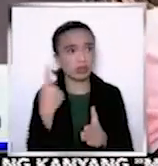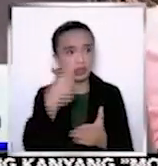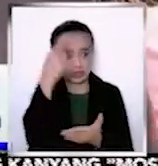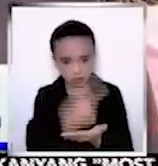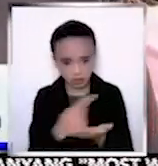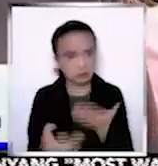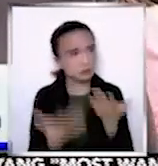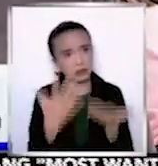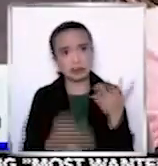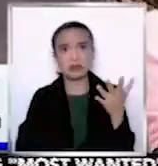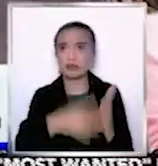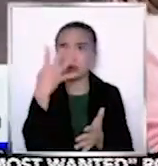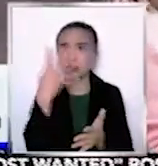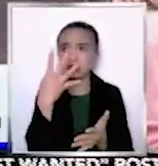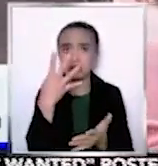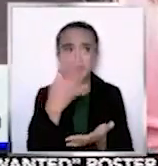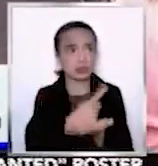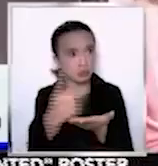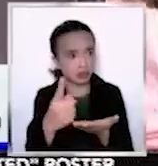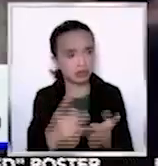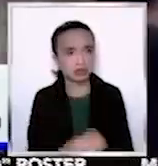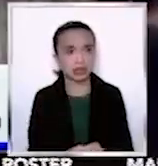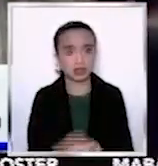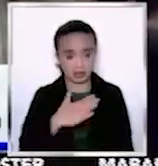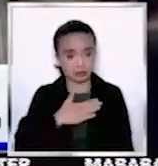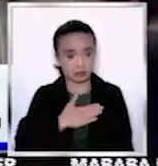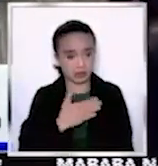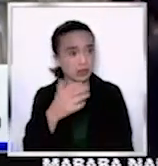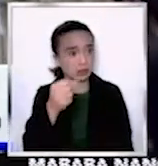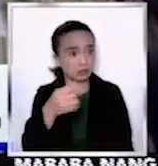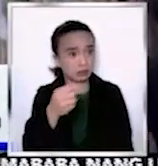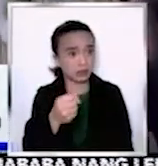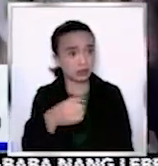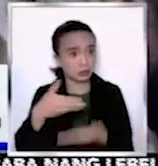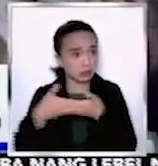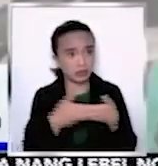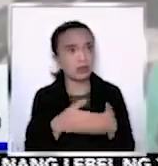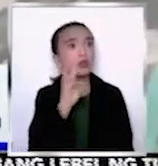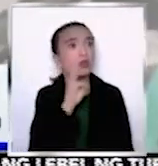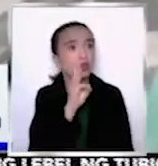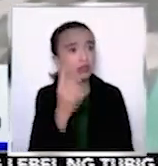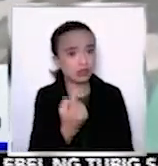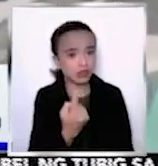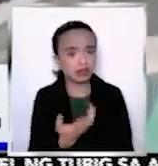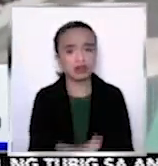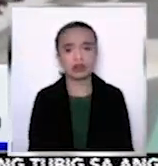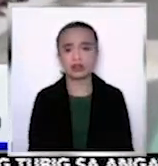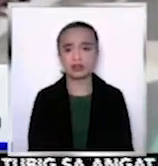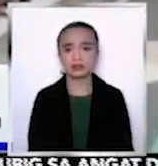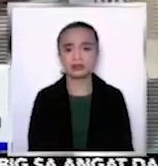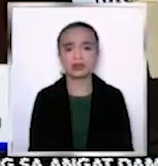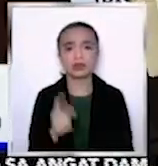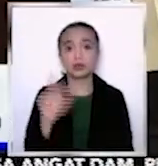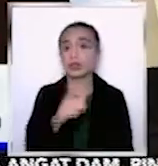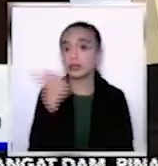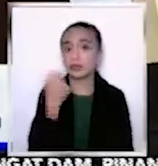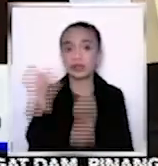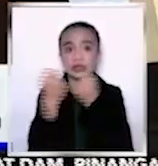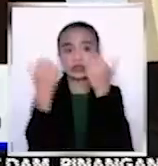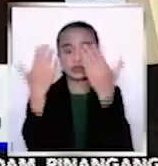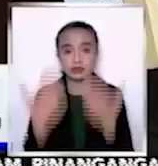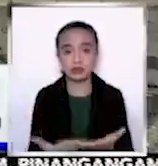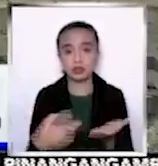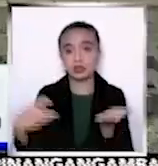lang. Yung gatas ng anak ko nga, tubig na lang eh. Ang hinain niya at iba pang driver at konduktor laban sa